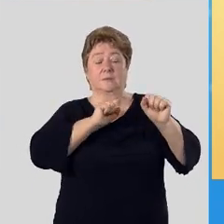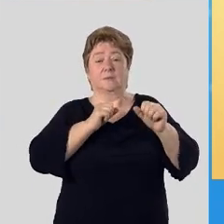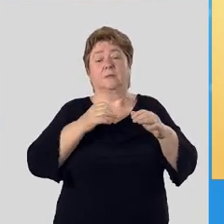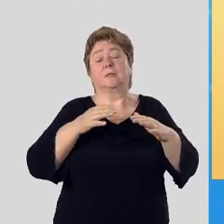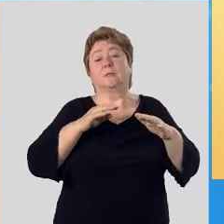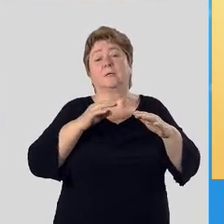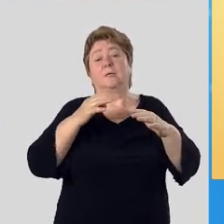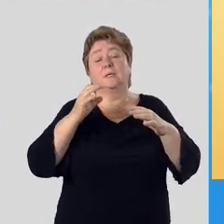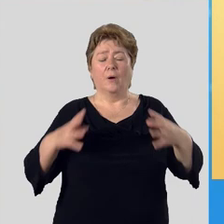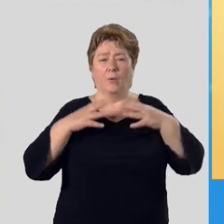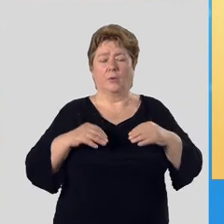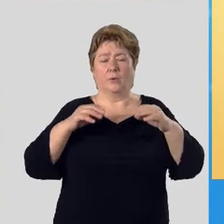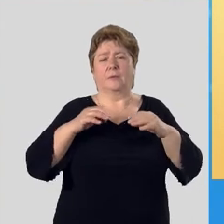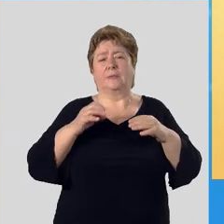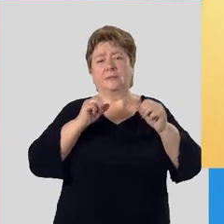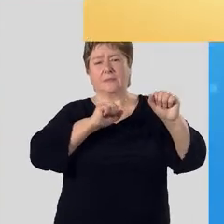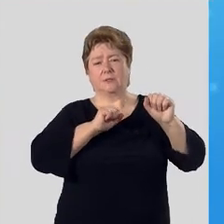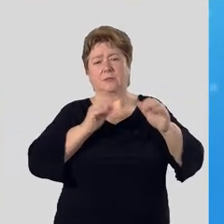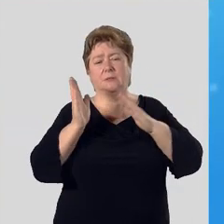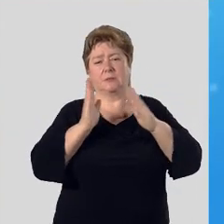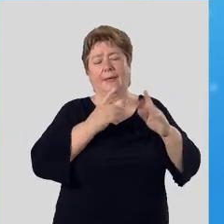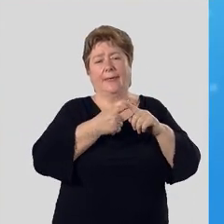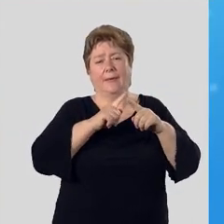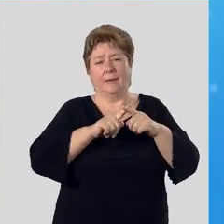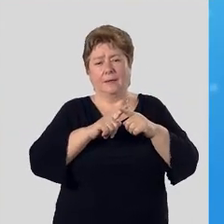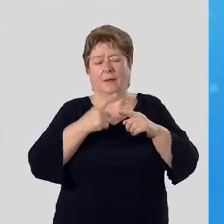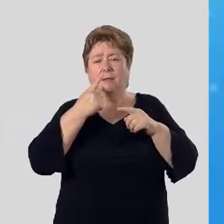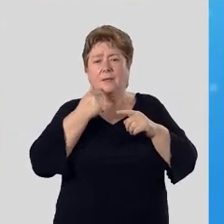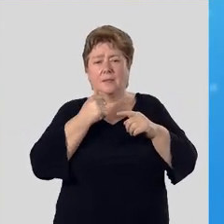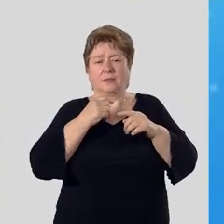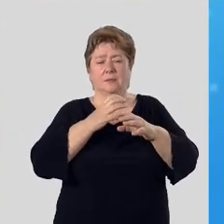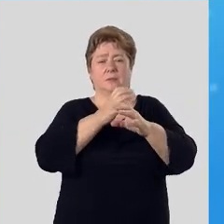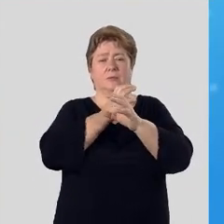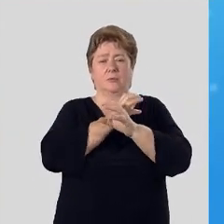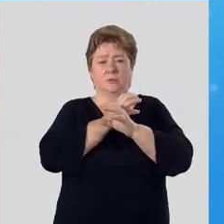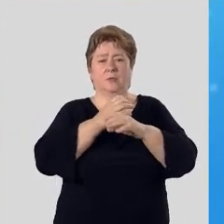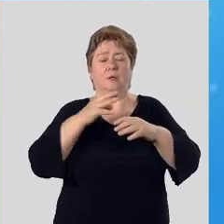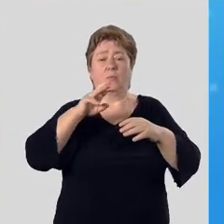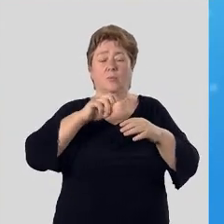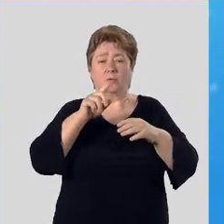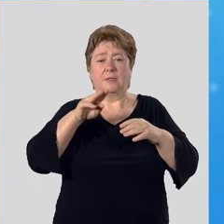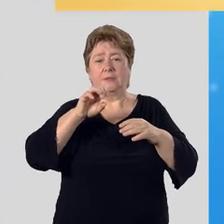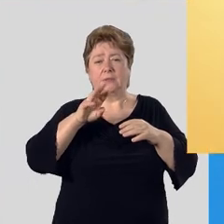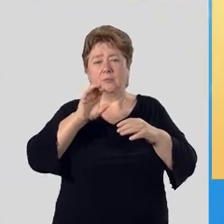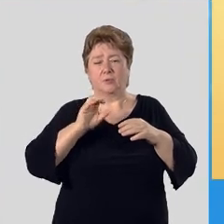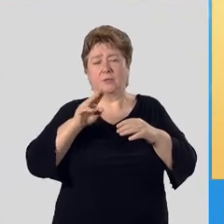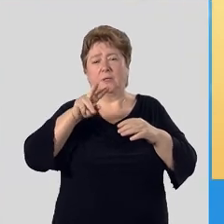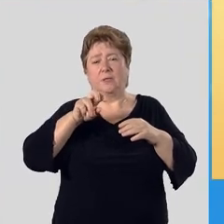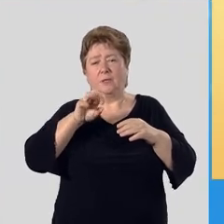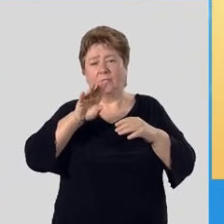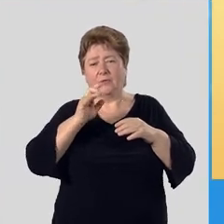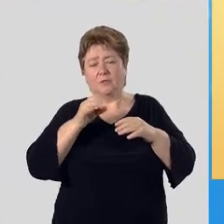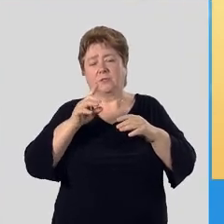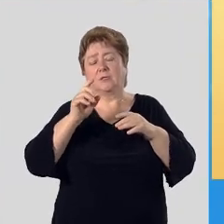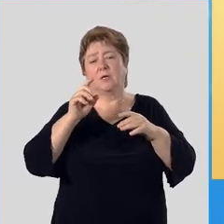системе. Органы иммунной системы – это красный костный мозг, тимус,